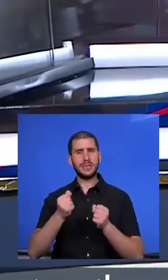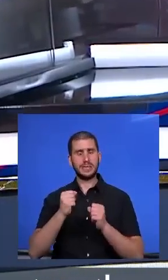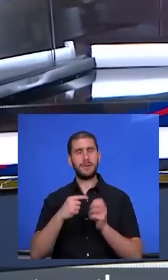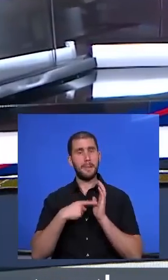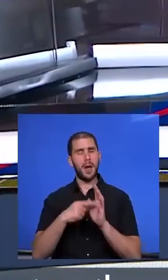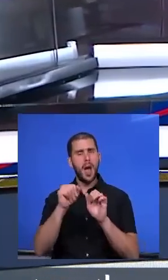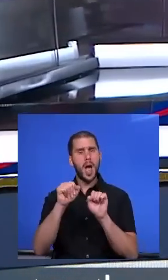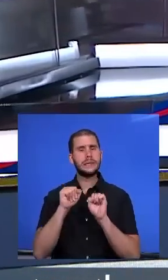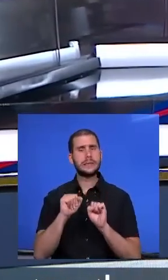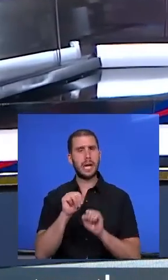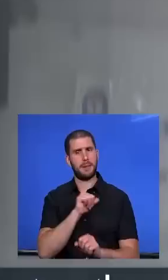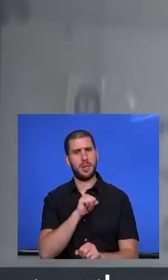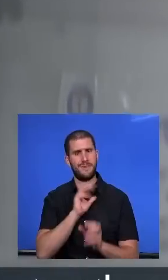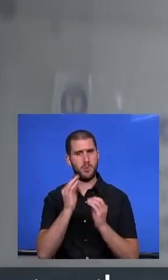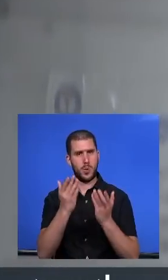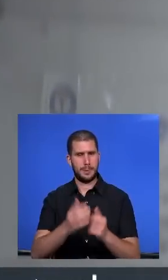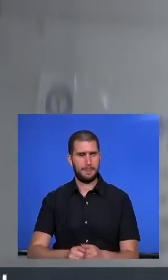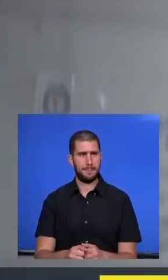הצצה מיוחדת.